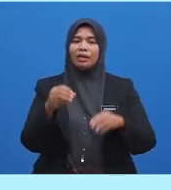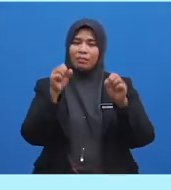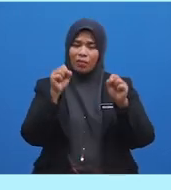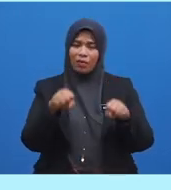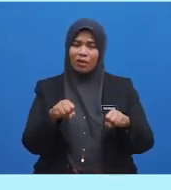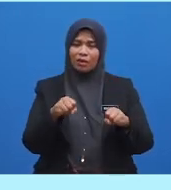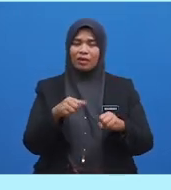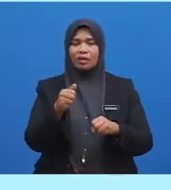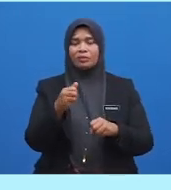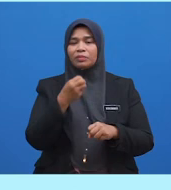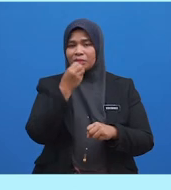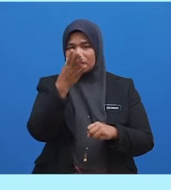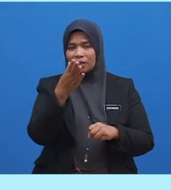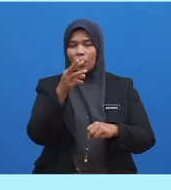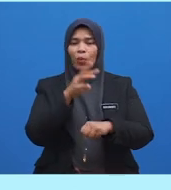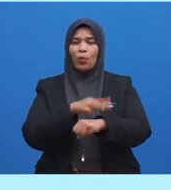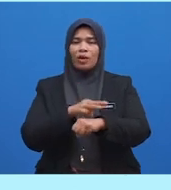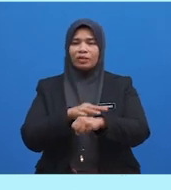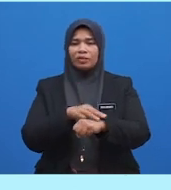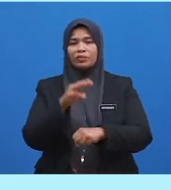kamu sebutkan waktunya